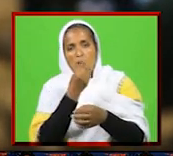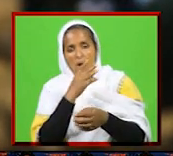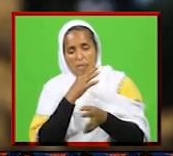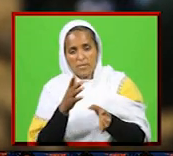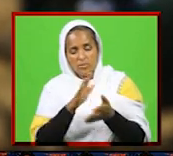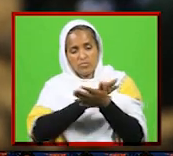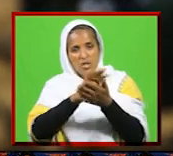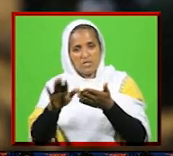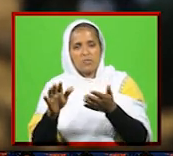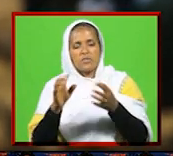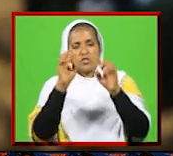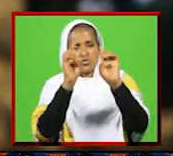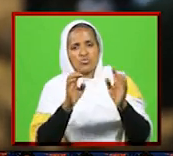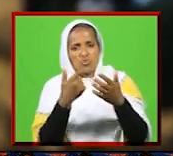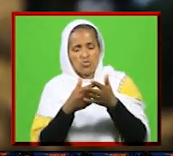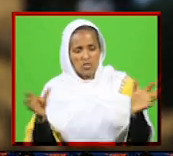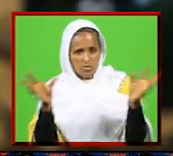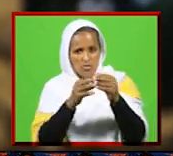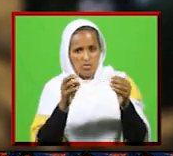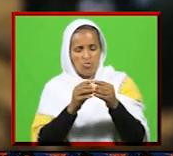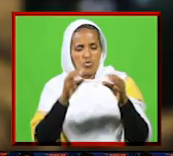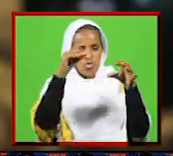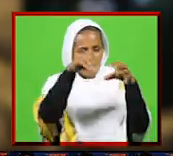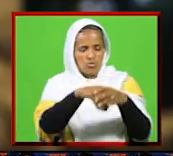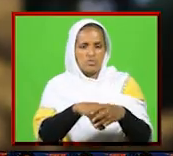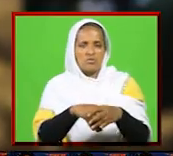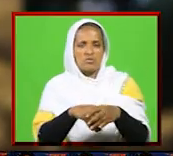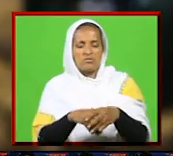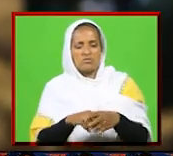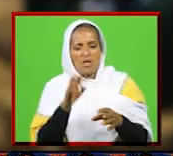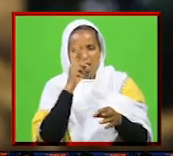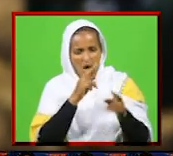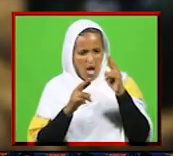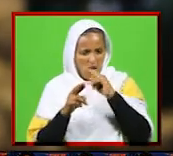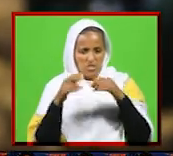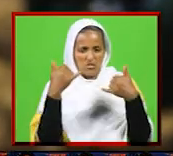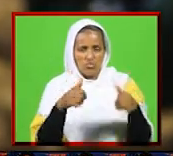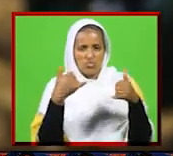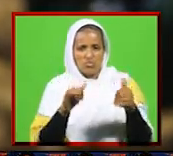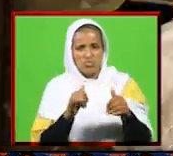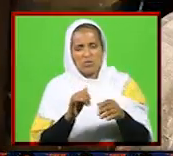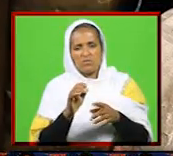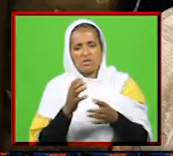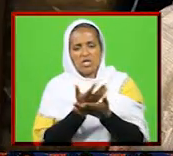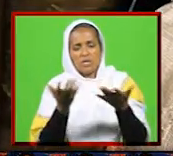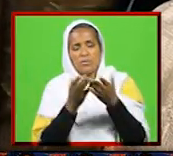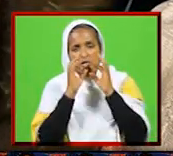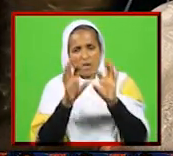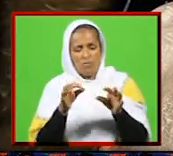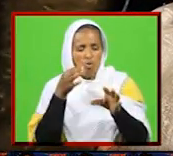ነገር ይሁን ተመስገን። ሌላው ባያምርም ባይጸዳም ቅርሶቹ ያሉት ተሰበሰቡ። ምስጥና